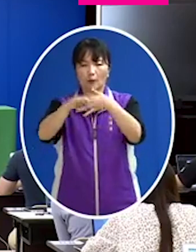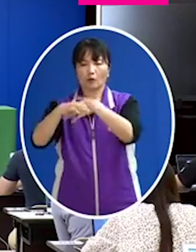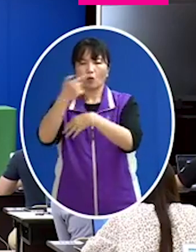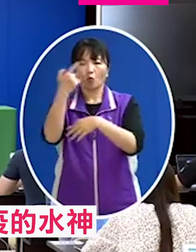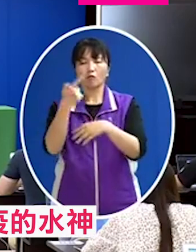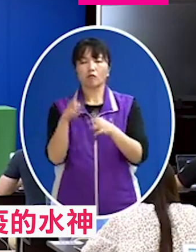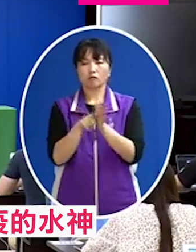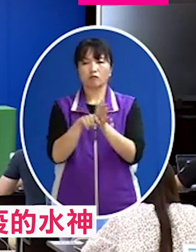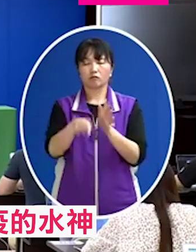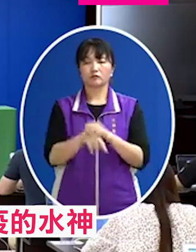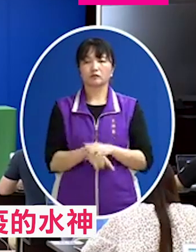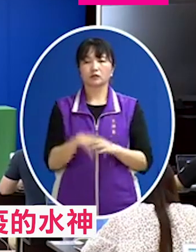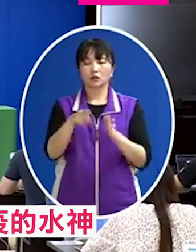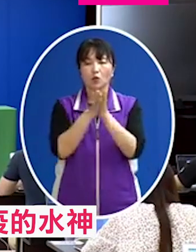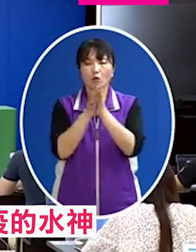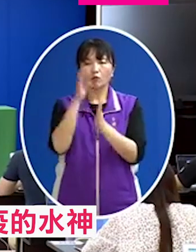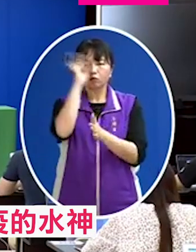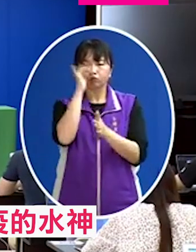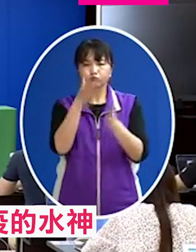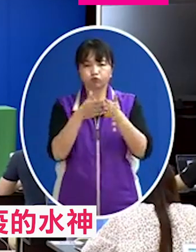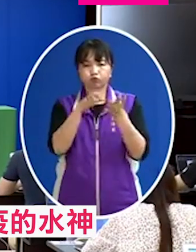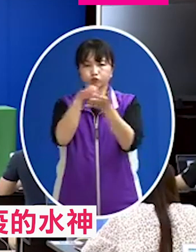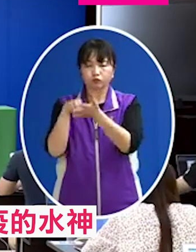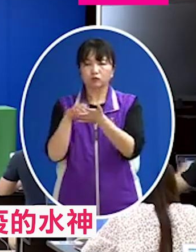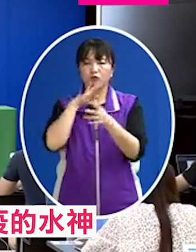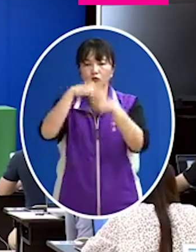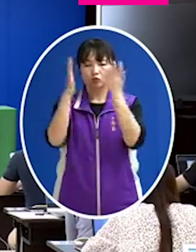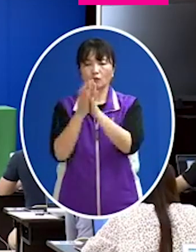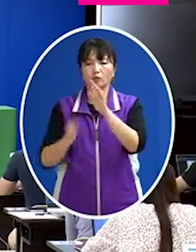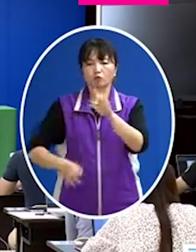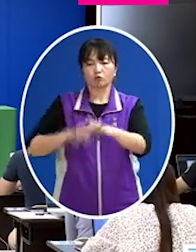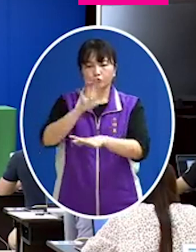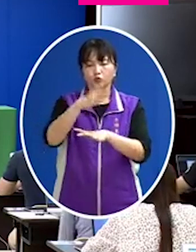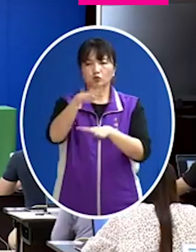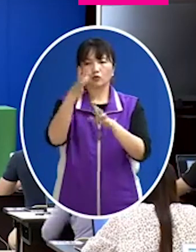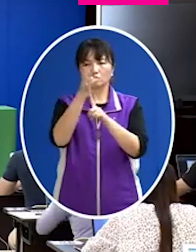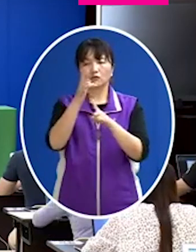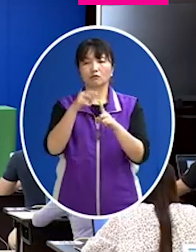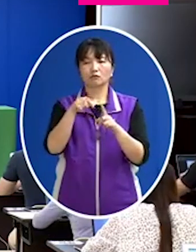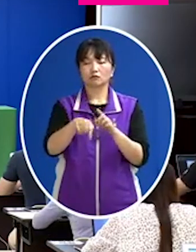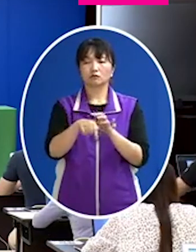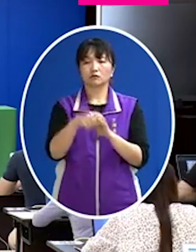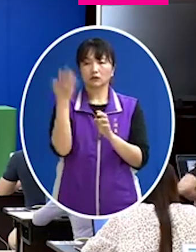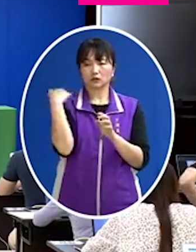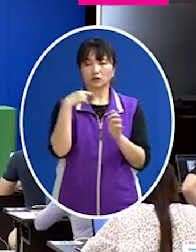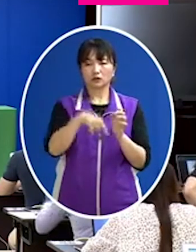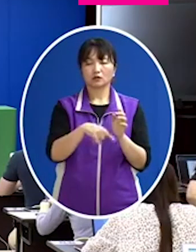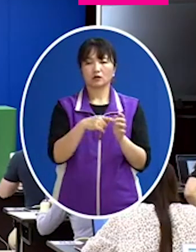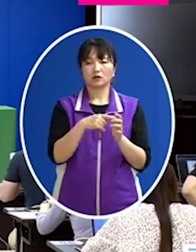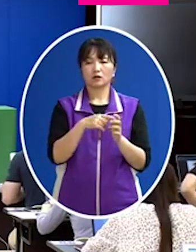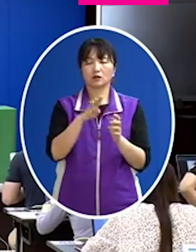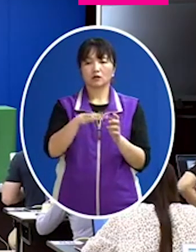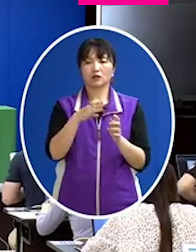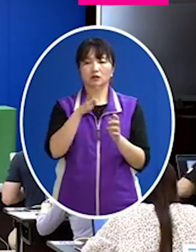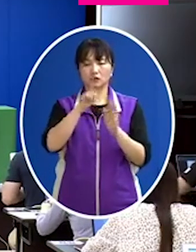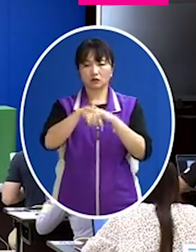候，那么当时要求查办然后全数捐助防疫的水神，想跟您请教说，当时您不关钱柜但